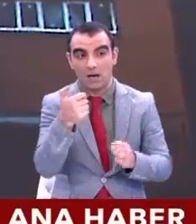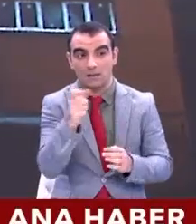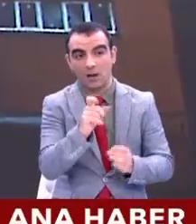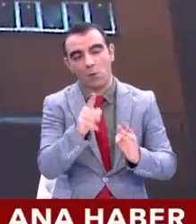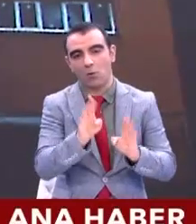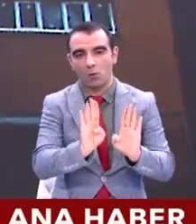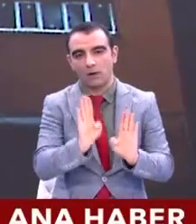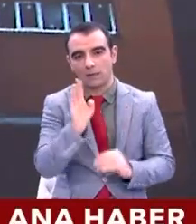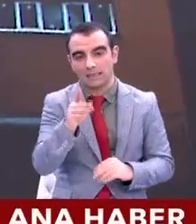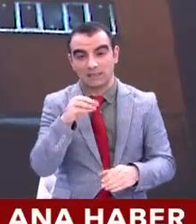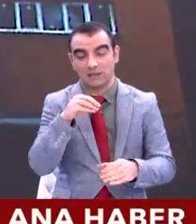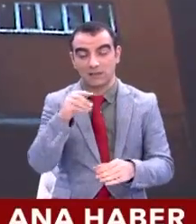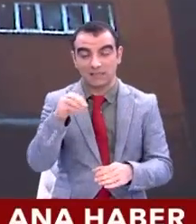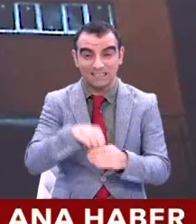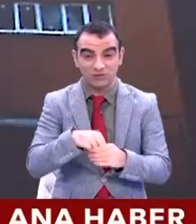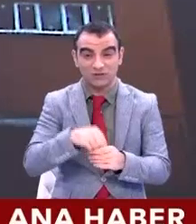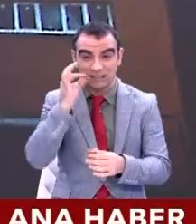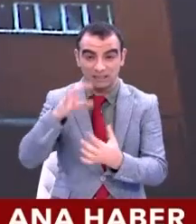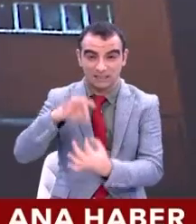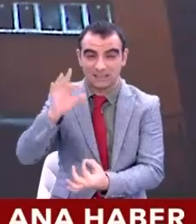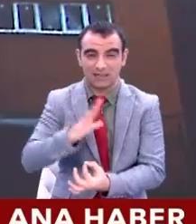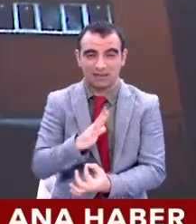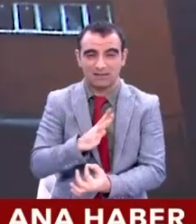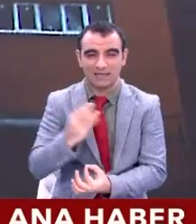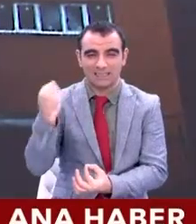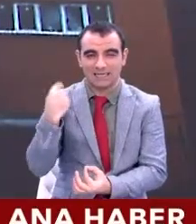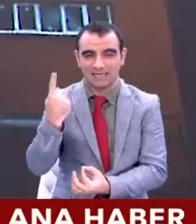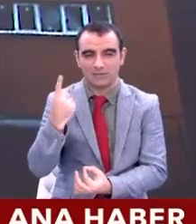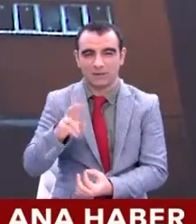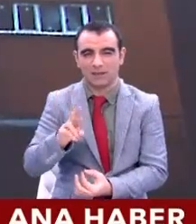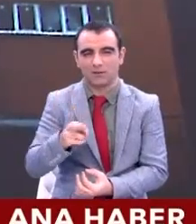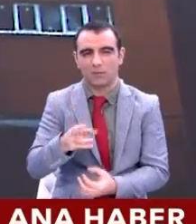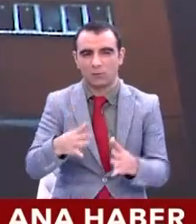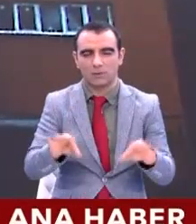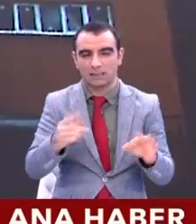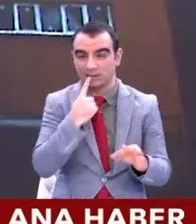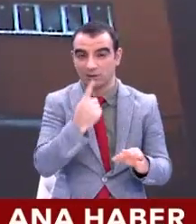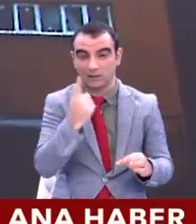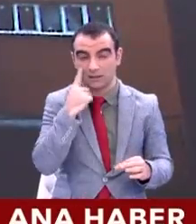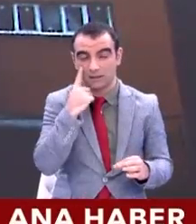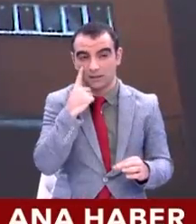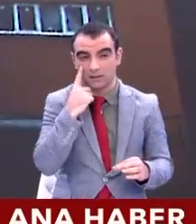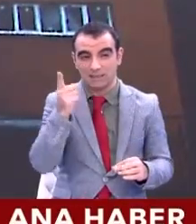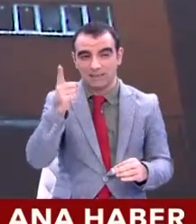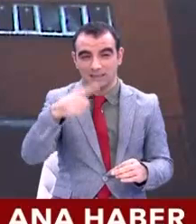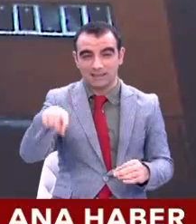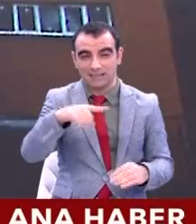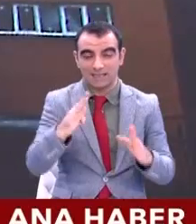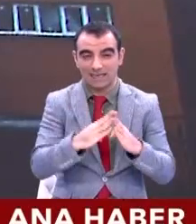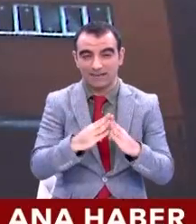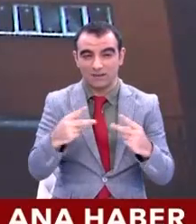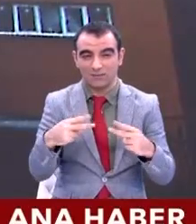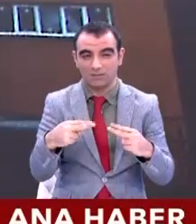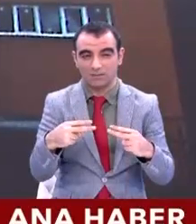boyunca orada duruyor ve içinde de insanlar var Dolayısıyla yeni bir mevzuat hazırlanmalı diyecek ki devlet geldim senin konutun riskli